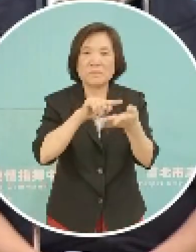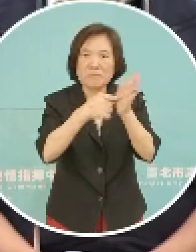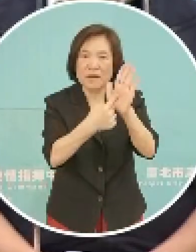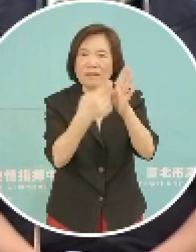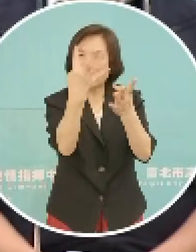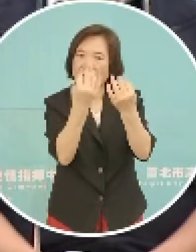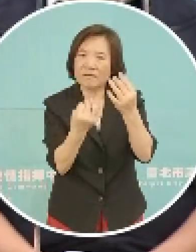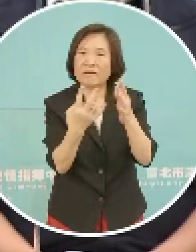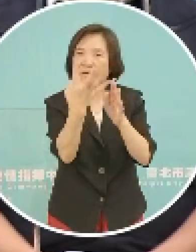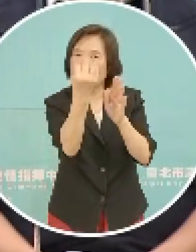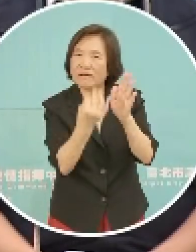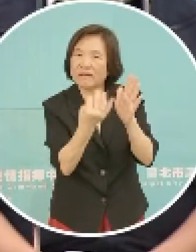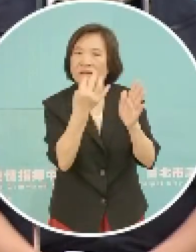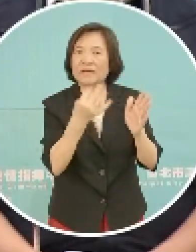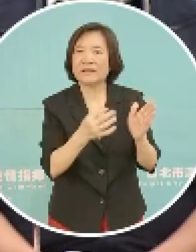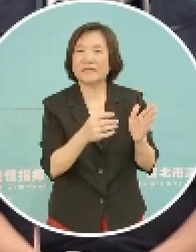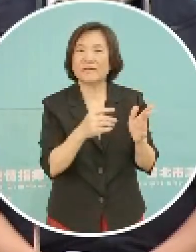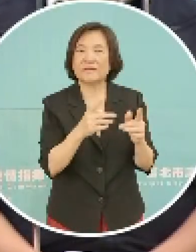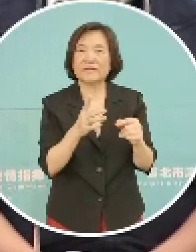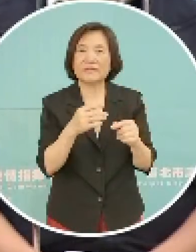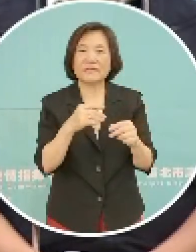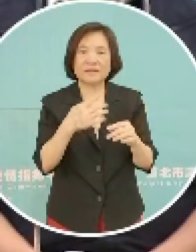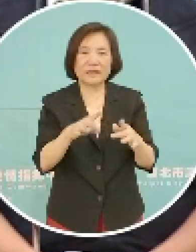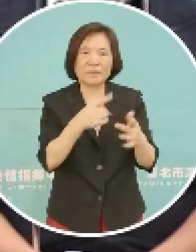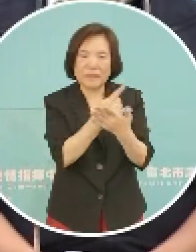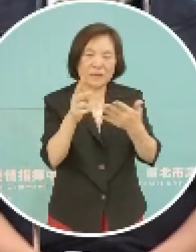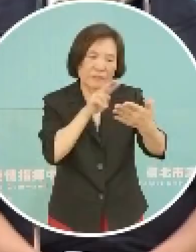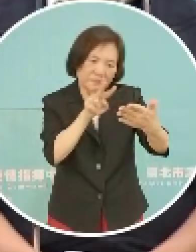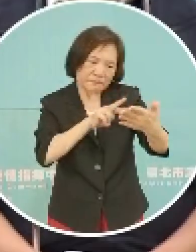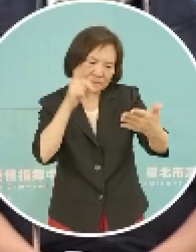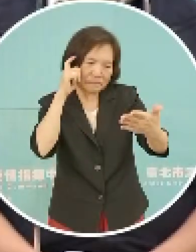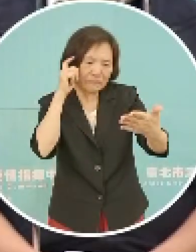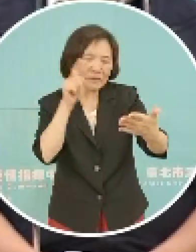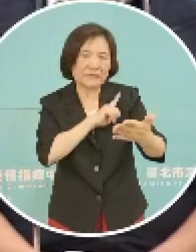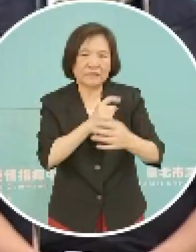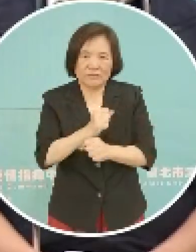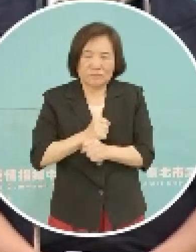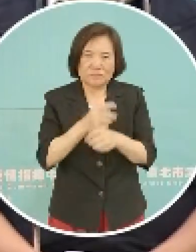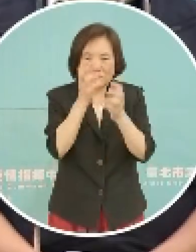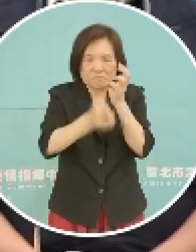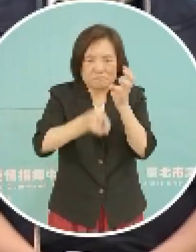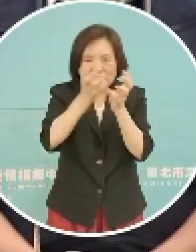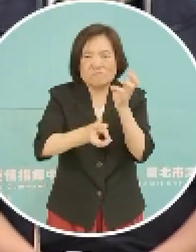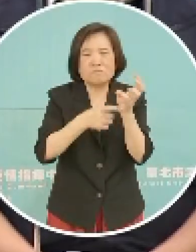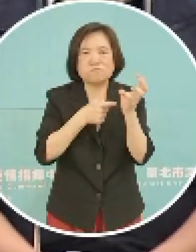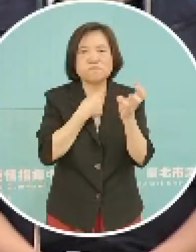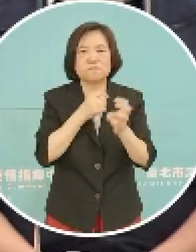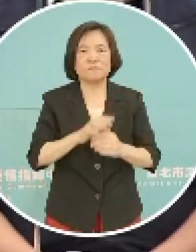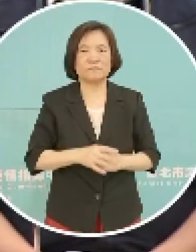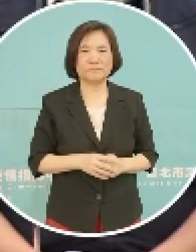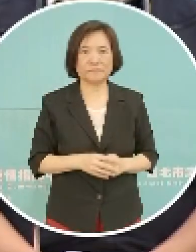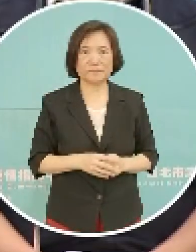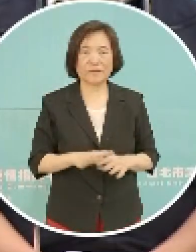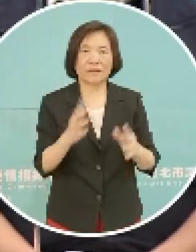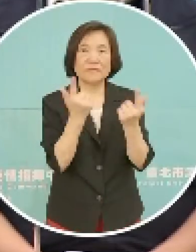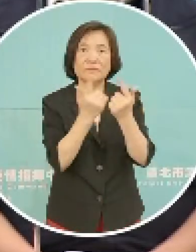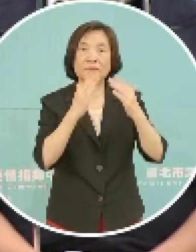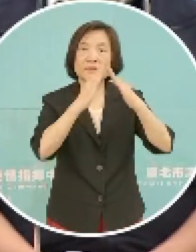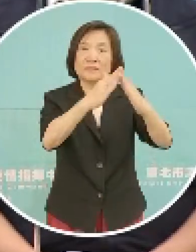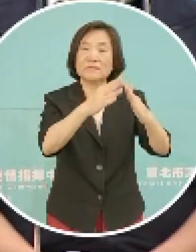候跟解读的时候要很小心。那当然今天说我们台北市